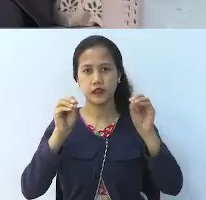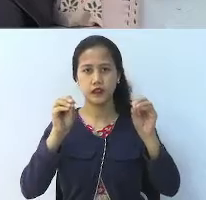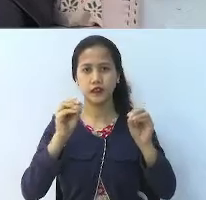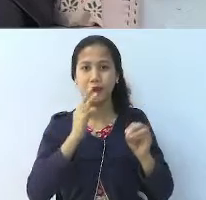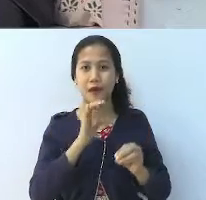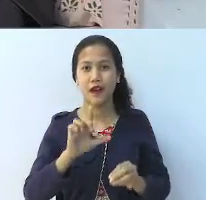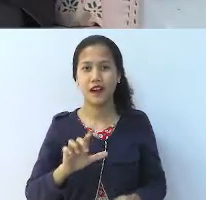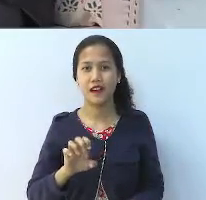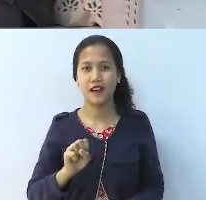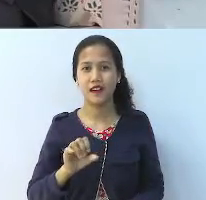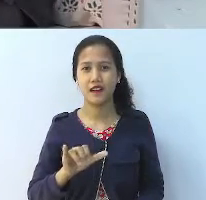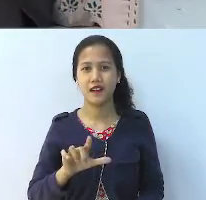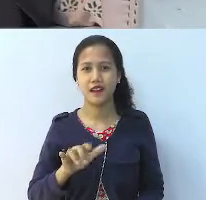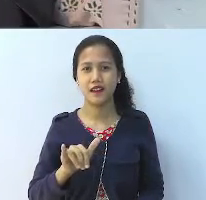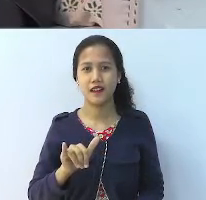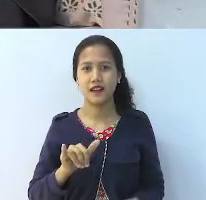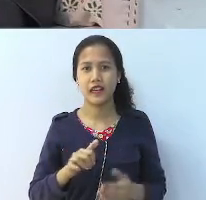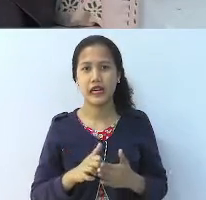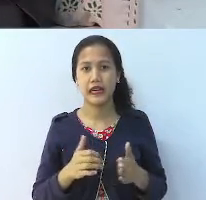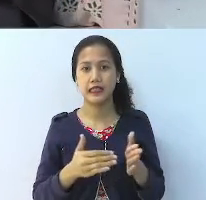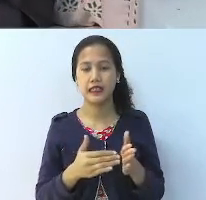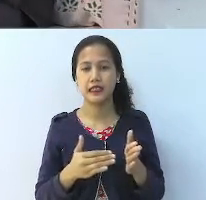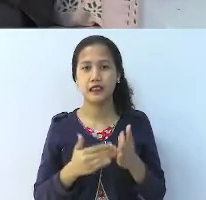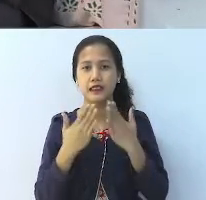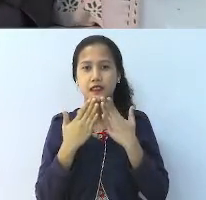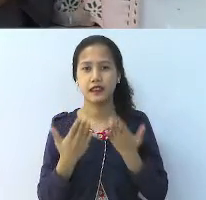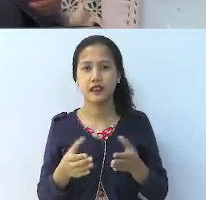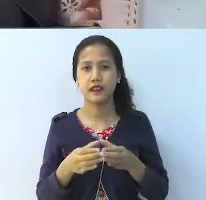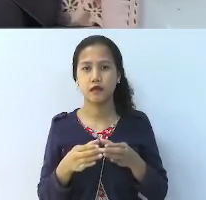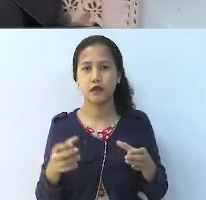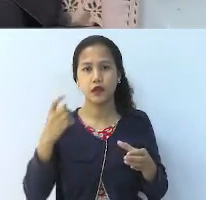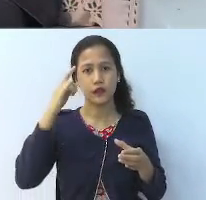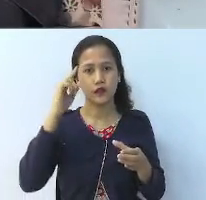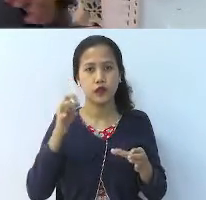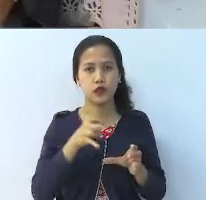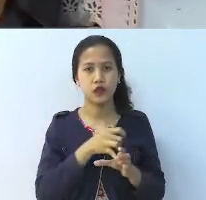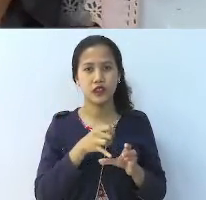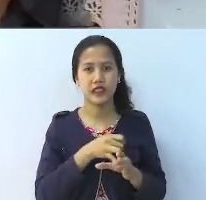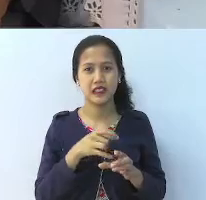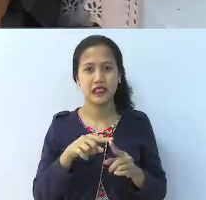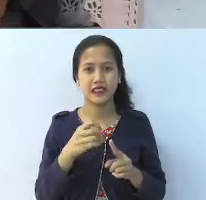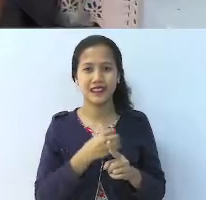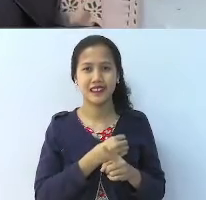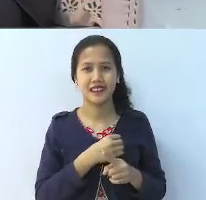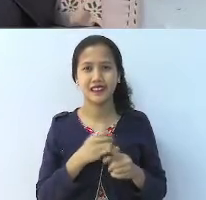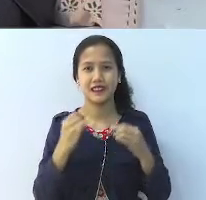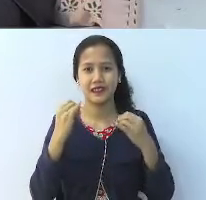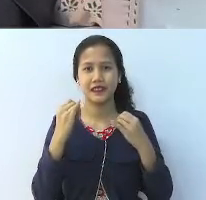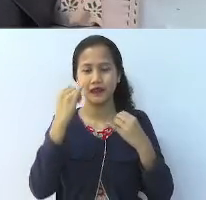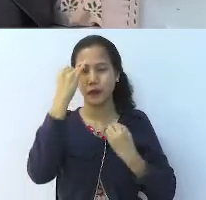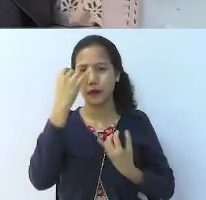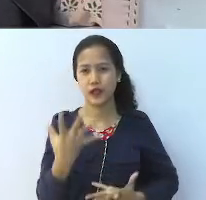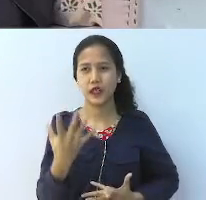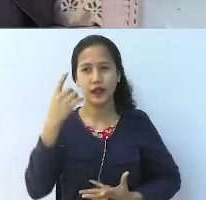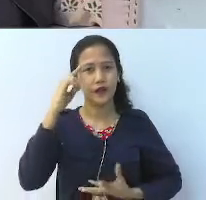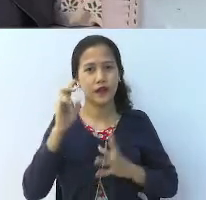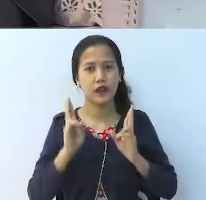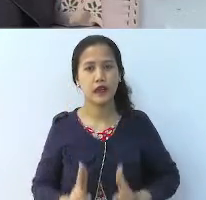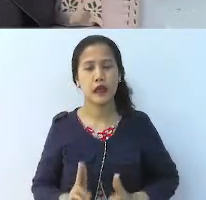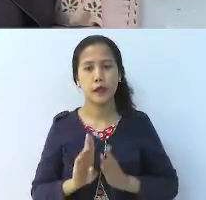ating simpleng question and answer portion. Gusto namin makita talaga kung meron kayo natututunan doon sa